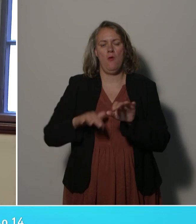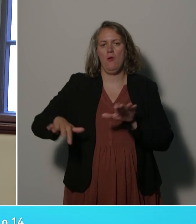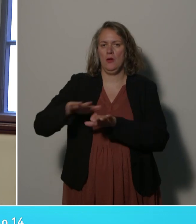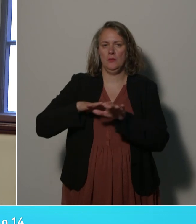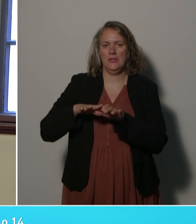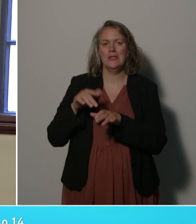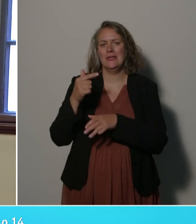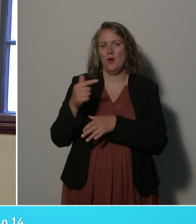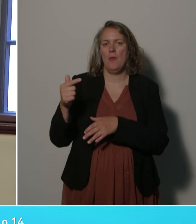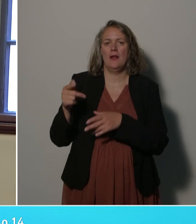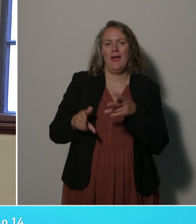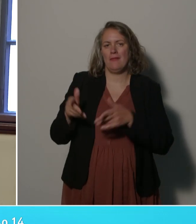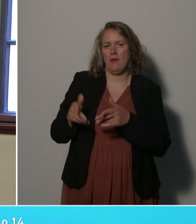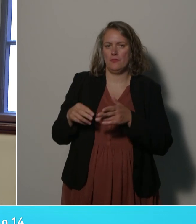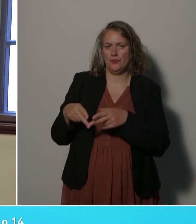hier zustimmen.